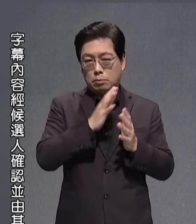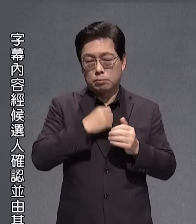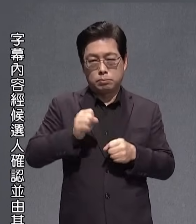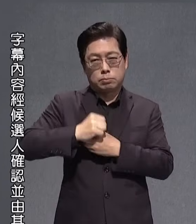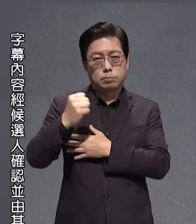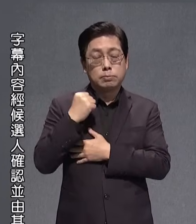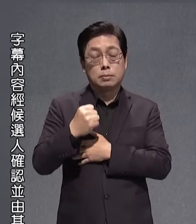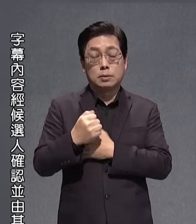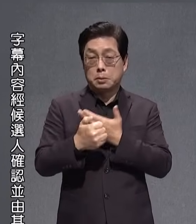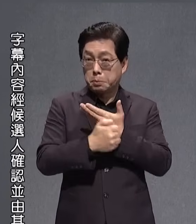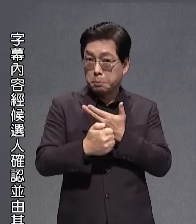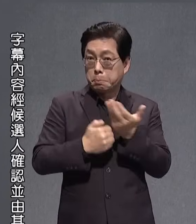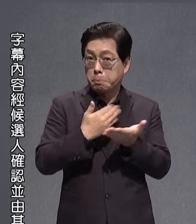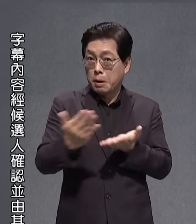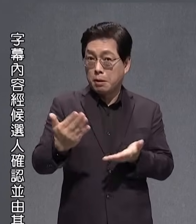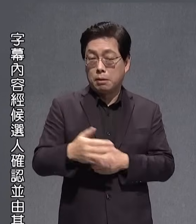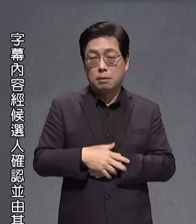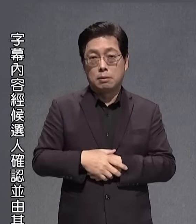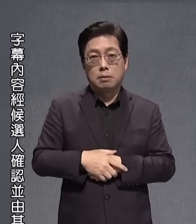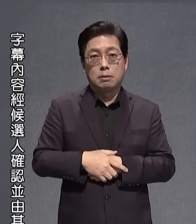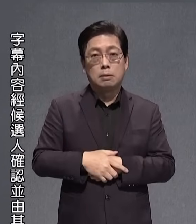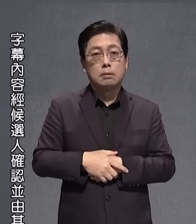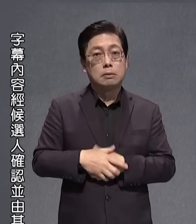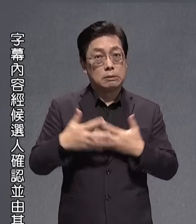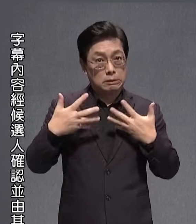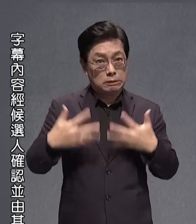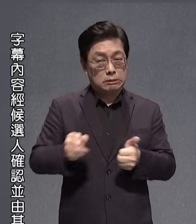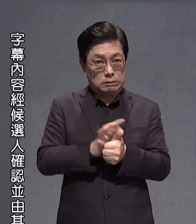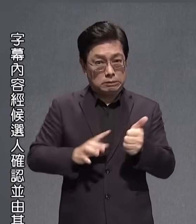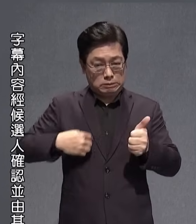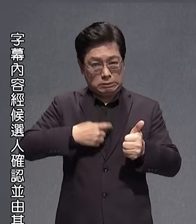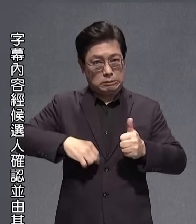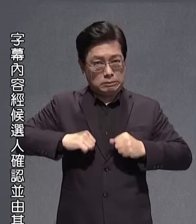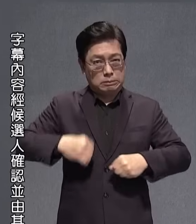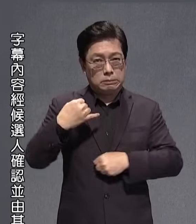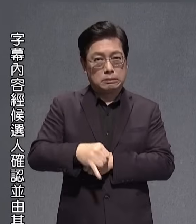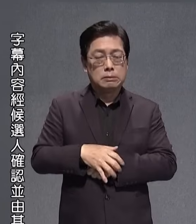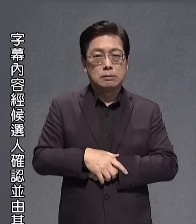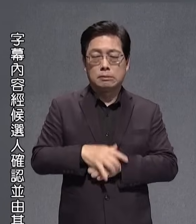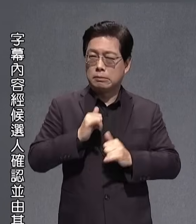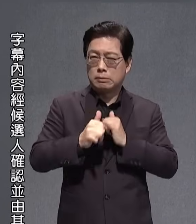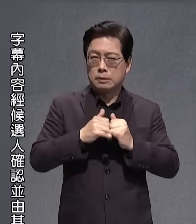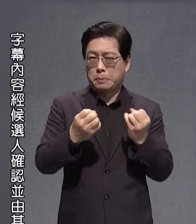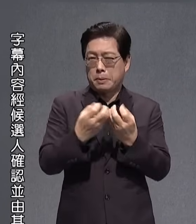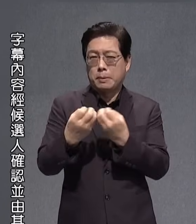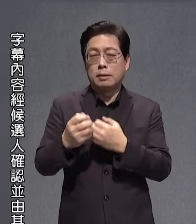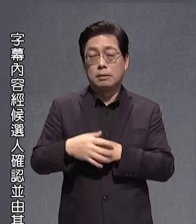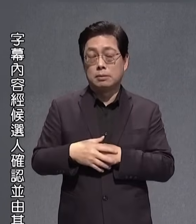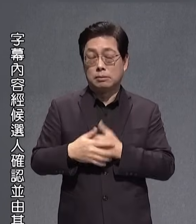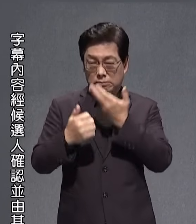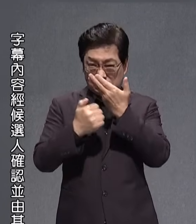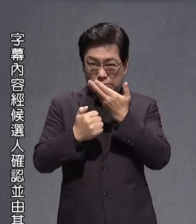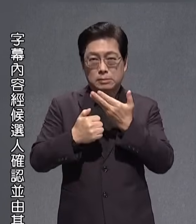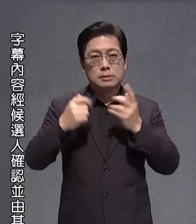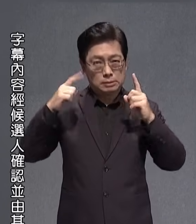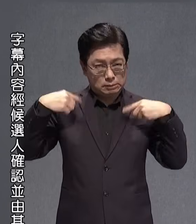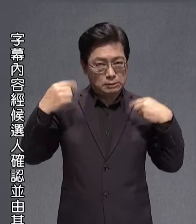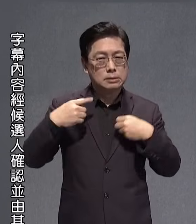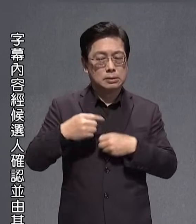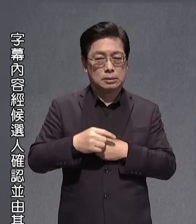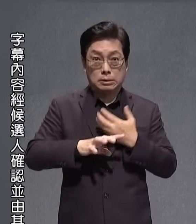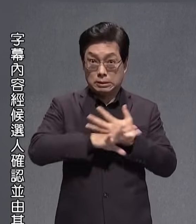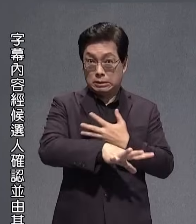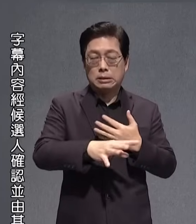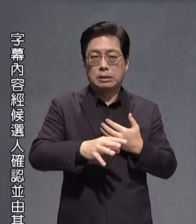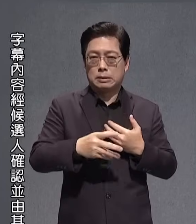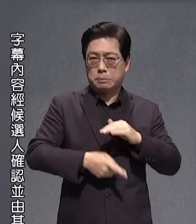扫毒呢？即嘛真严重嘞，影响国人健康和社会安定。一个毒品，拢会含涉案件